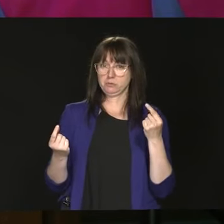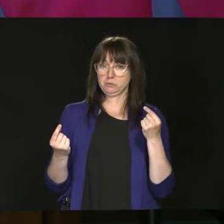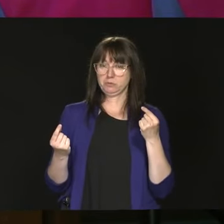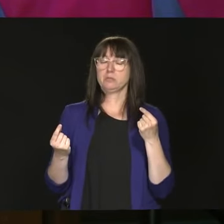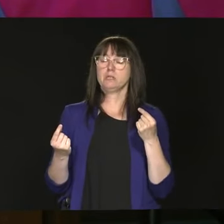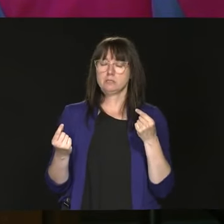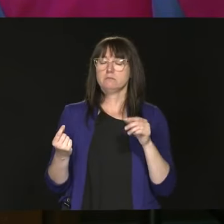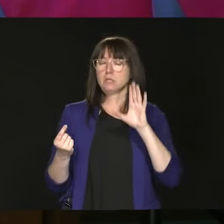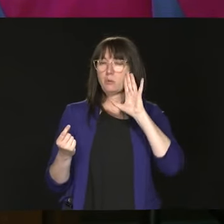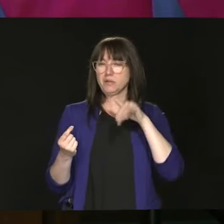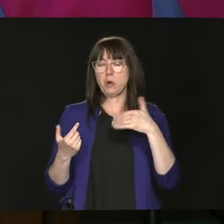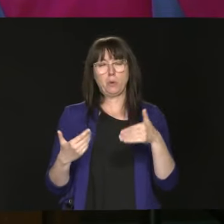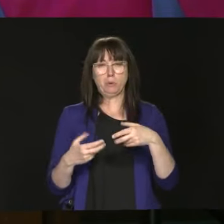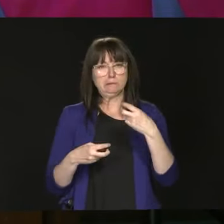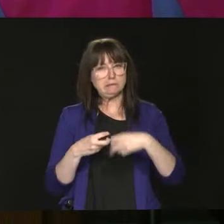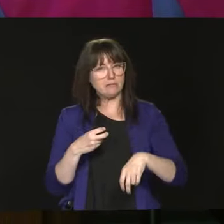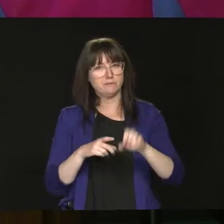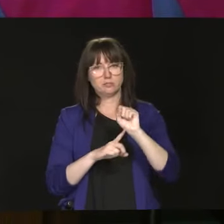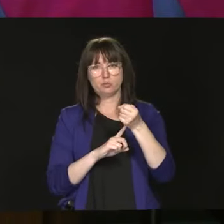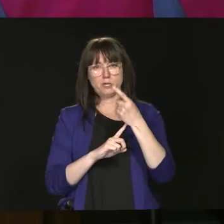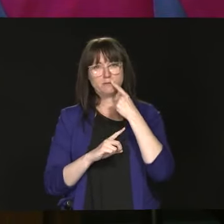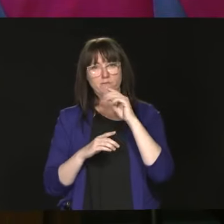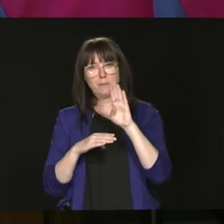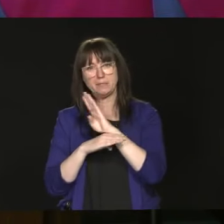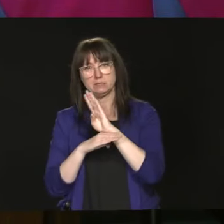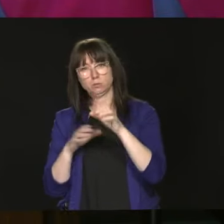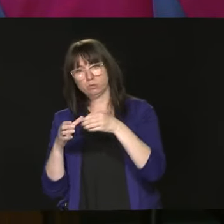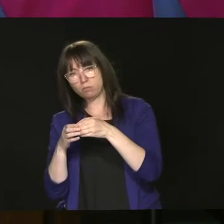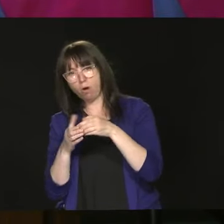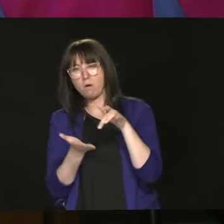for façon, small nous and avons medium-sized businesses. un accord